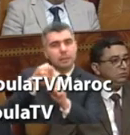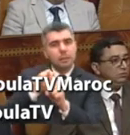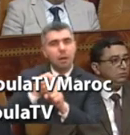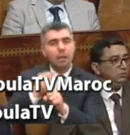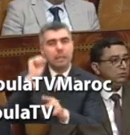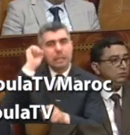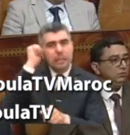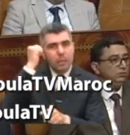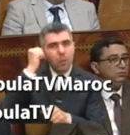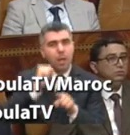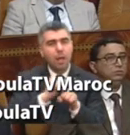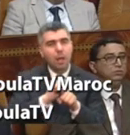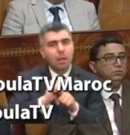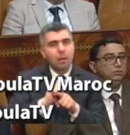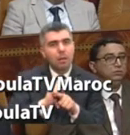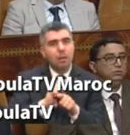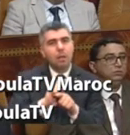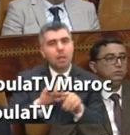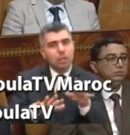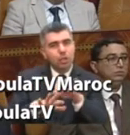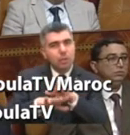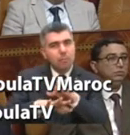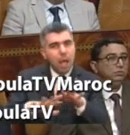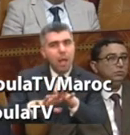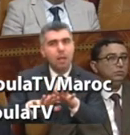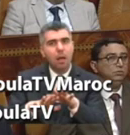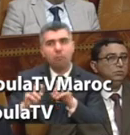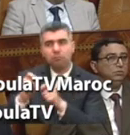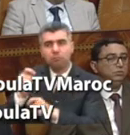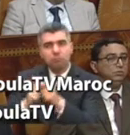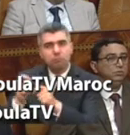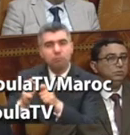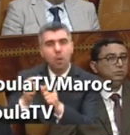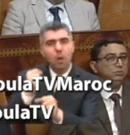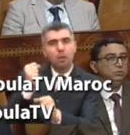في التنمية الاجتماعية والاقتصادية والمهنية